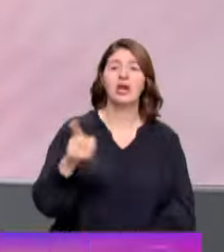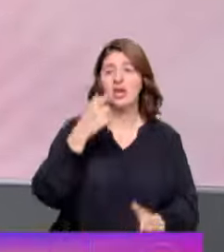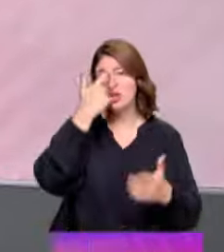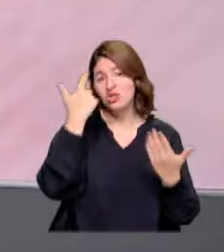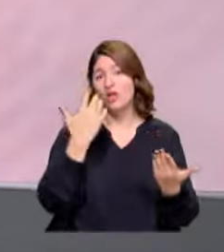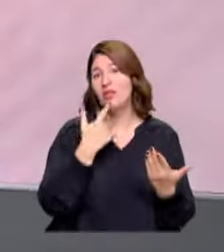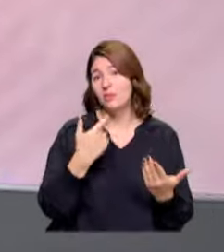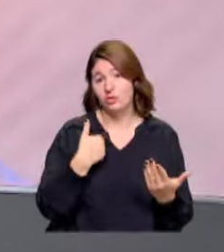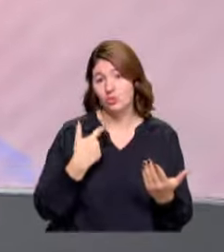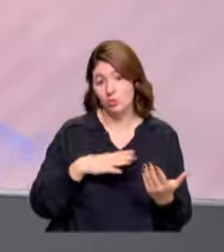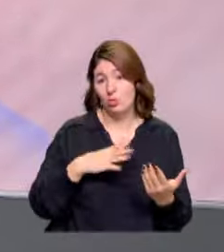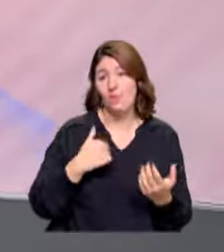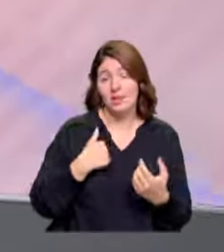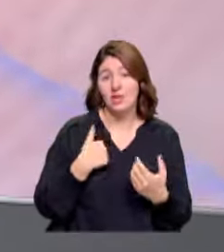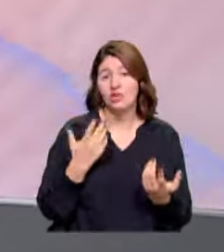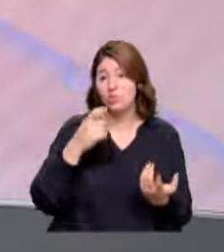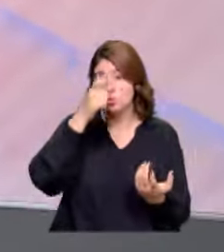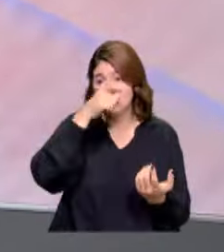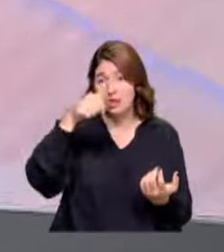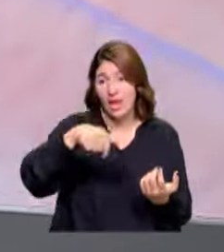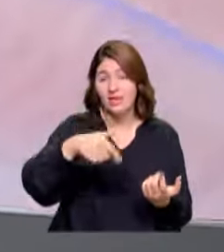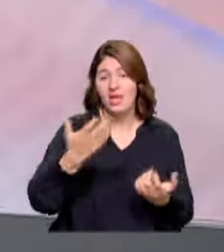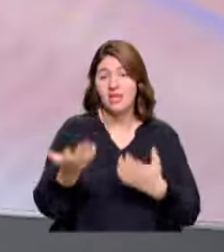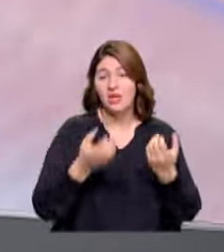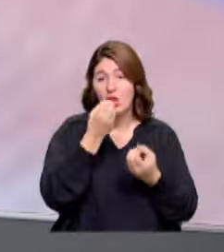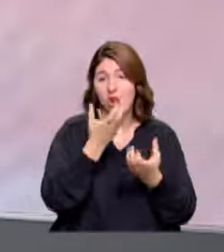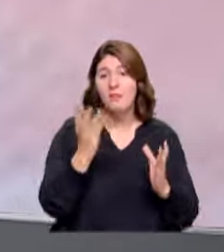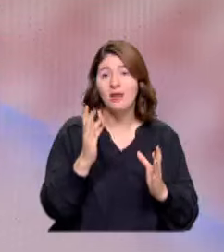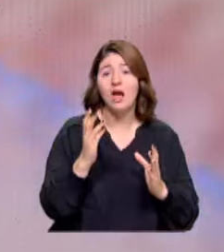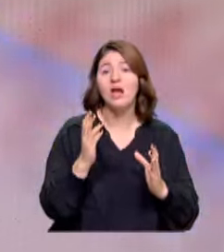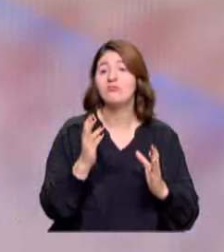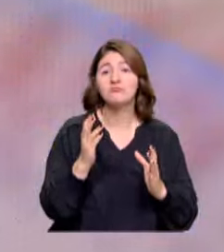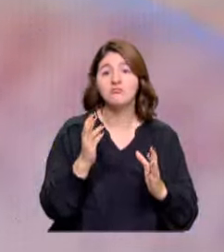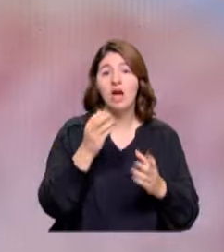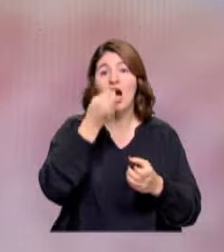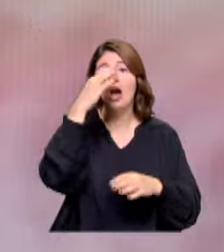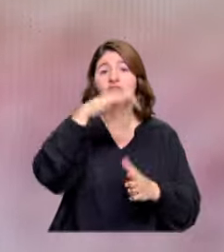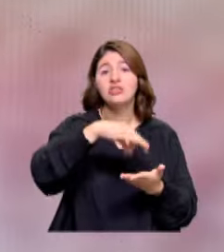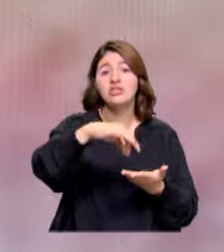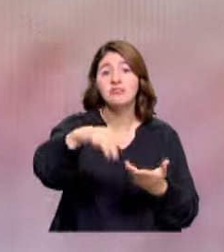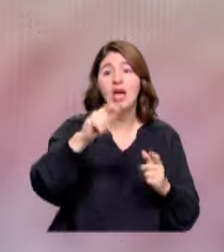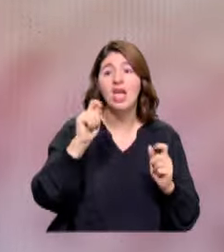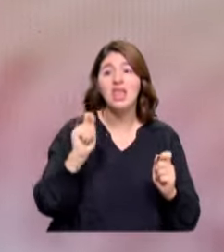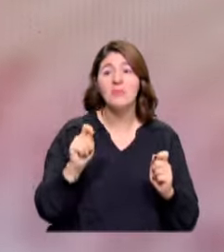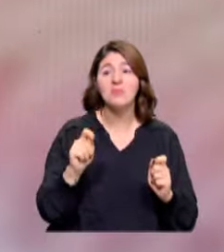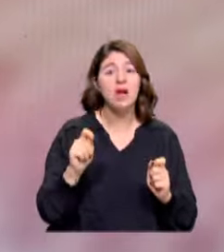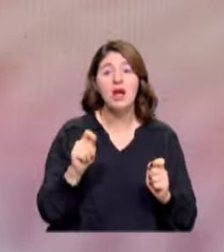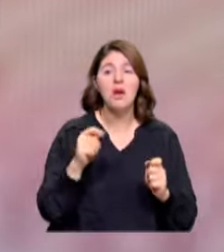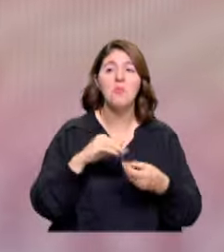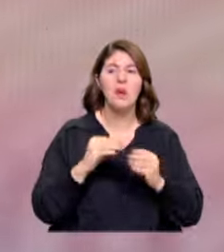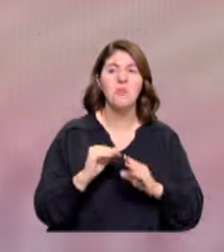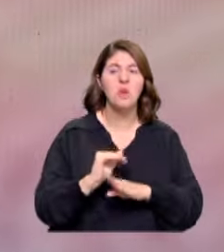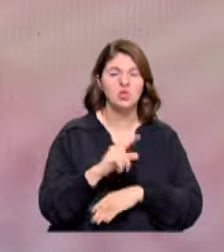demek istiyorum ben de. Çünkü Türkiye'de ne yazık ki yanan ormanların yerine ağaç dikilme meselesinde